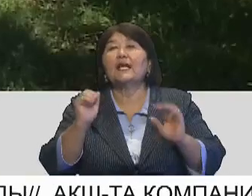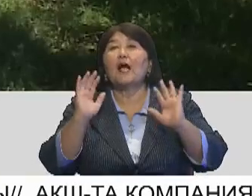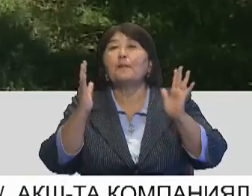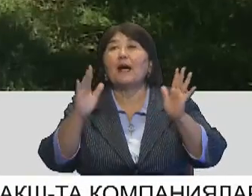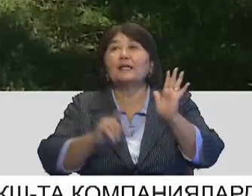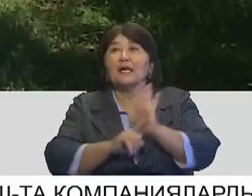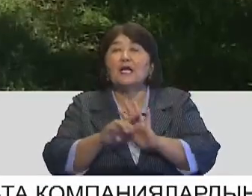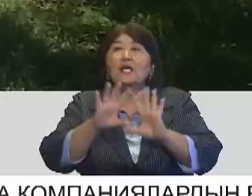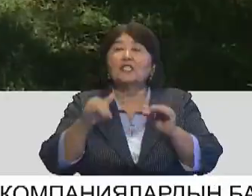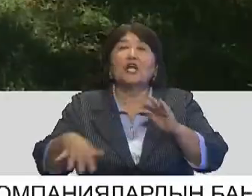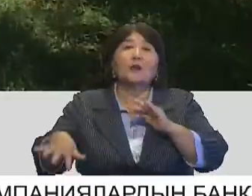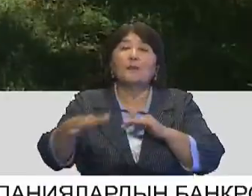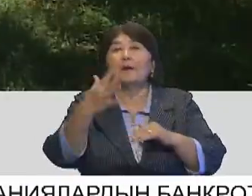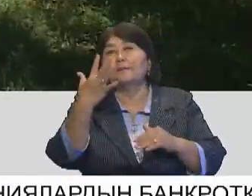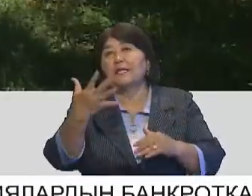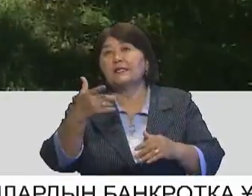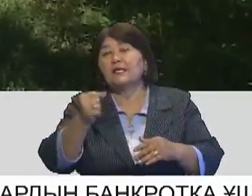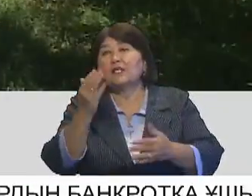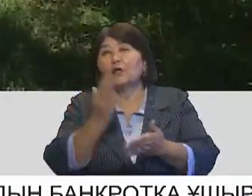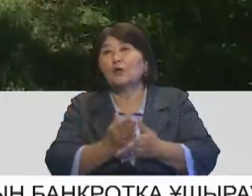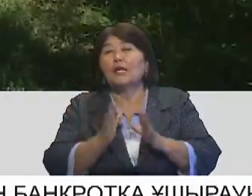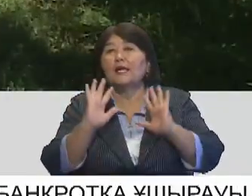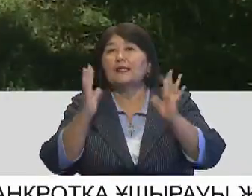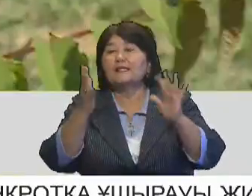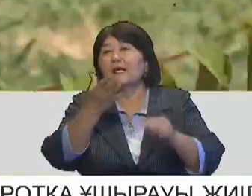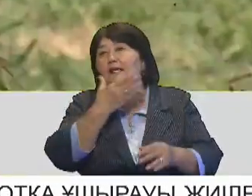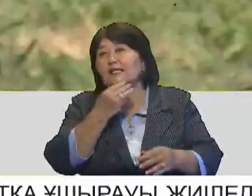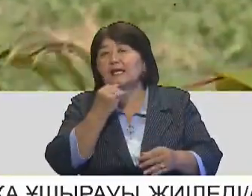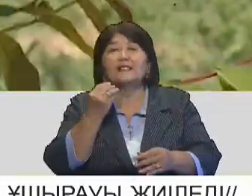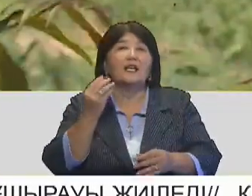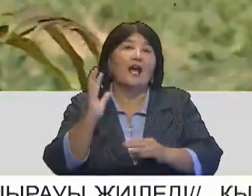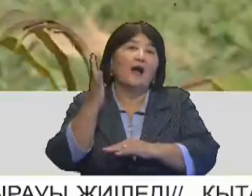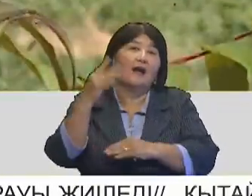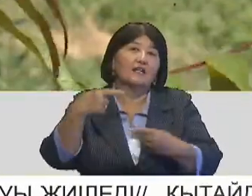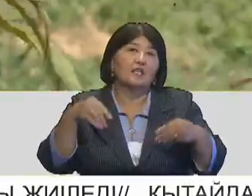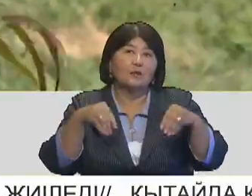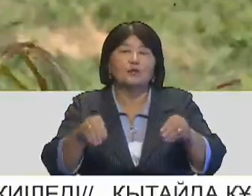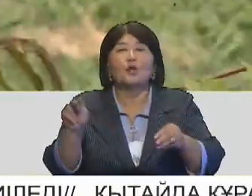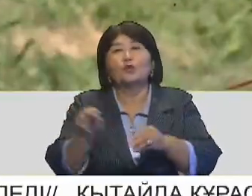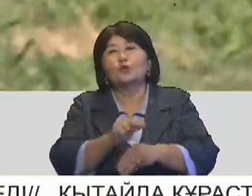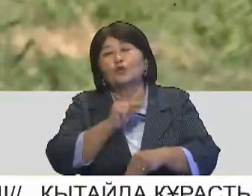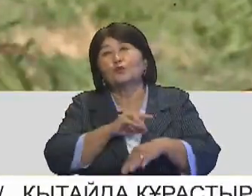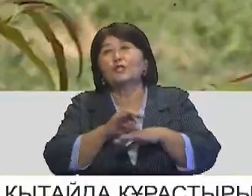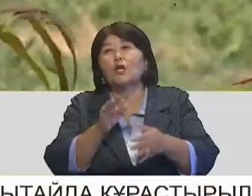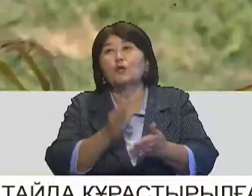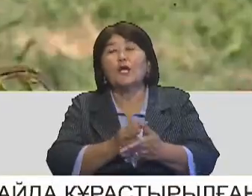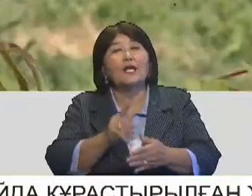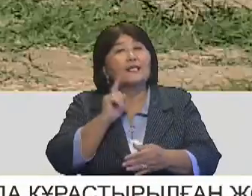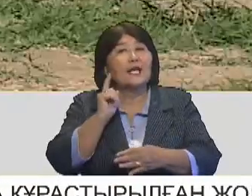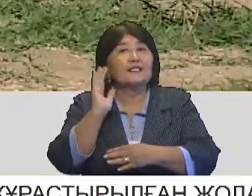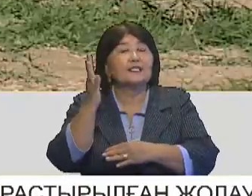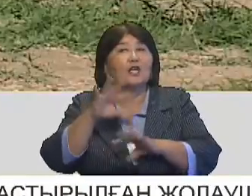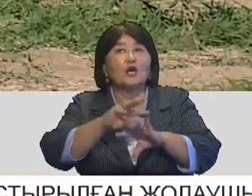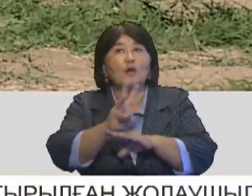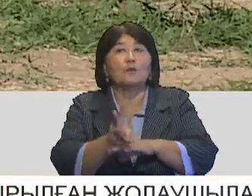бітті. Жалпы көлемі 5 гектарды құрайтын саябаққа сәндік және жеміс ағаштары отырғызылып, жөндеу жұмыстары жүргізілуде. Жасыл желекке